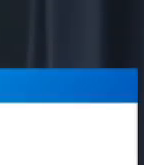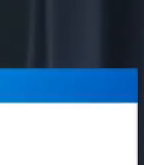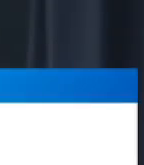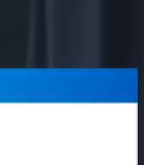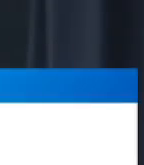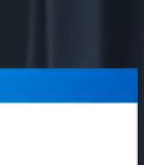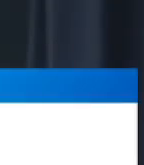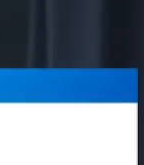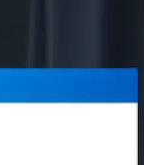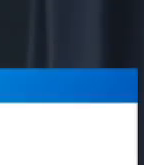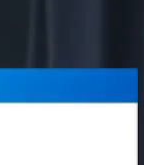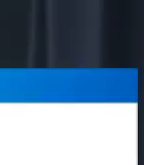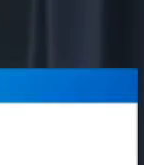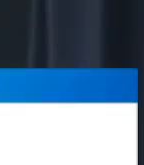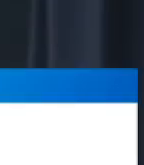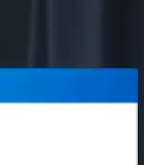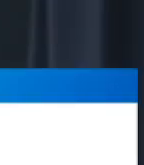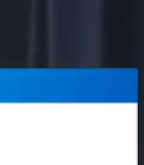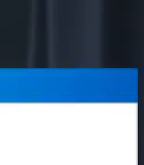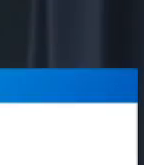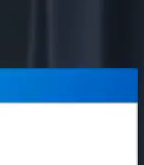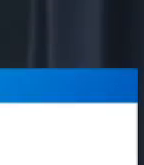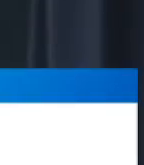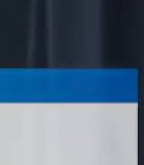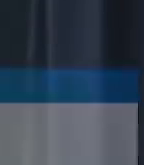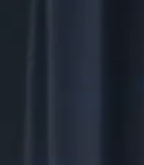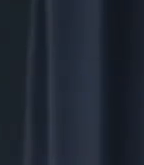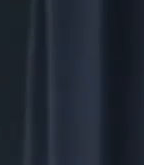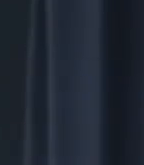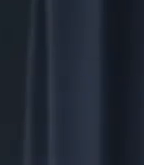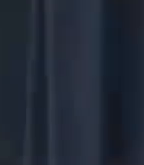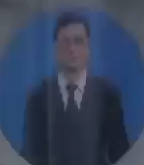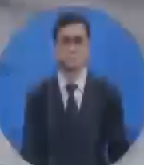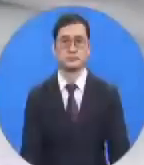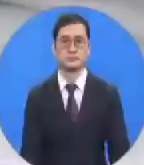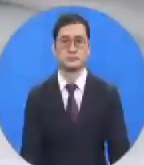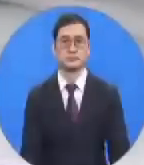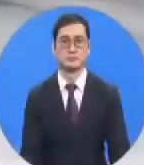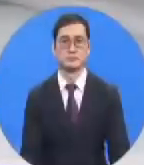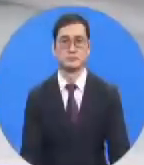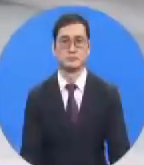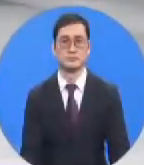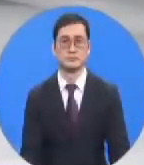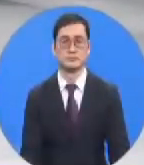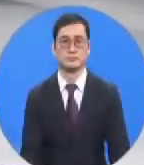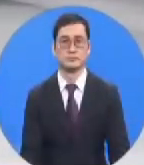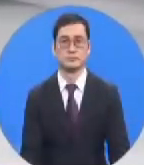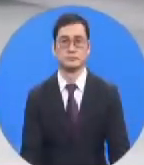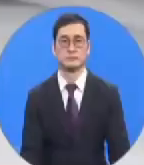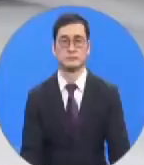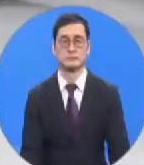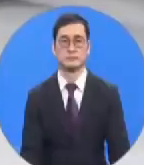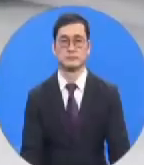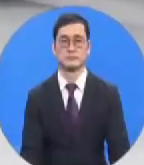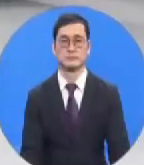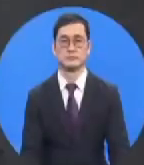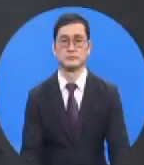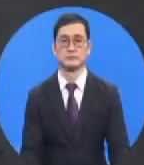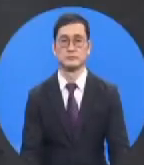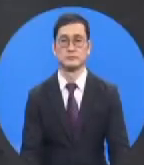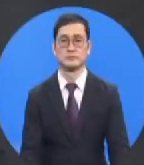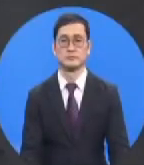필요도 해서도 또 안 될 사안이 아닌가 싶습니다. 최 교수님, 네. 사실 오늘 선고 전까지는